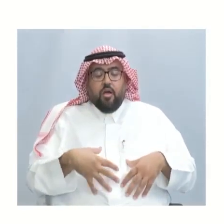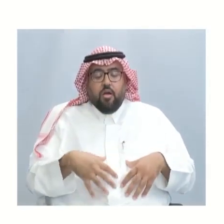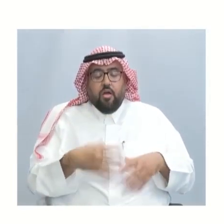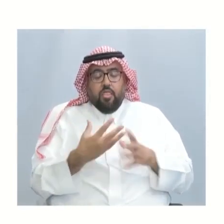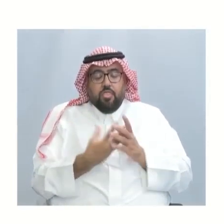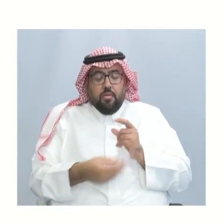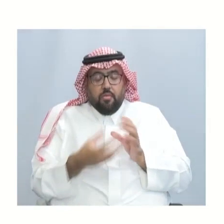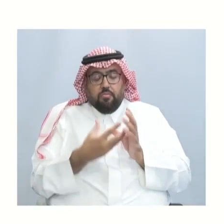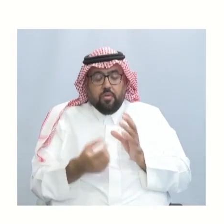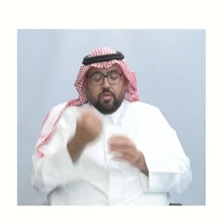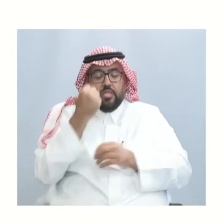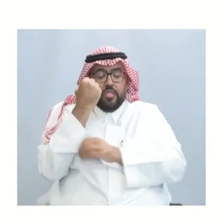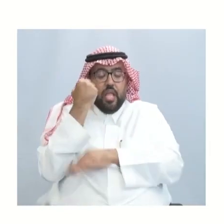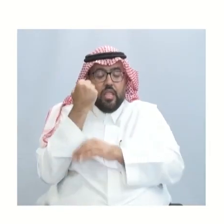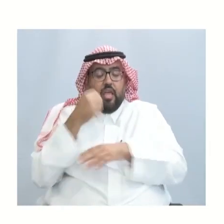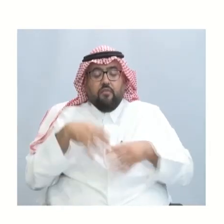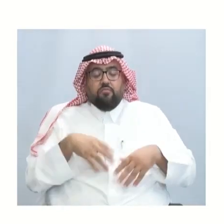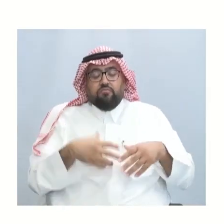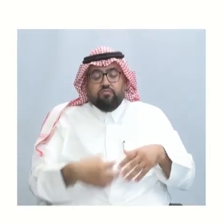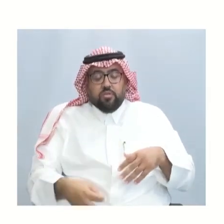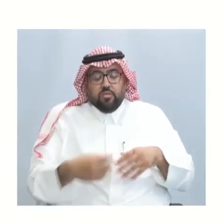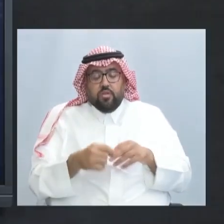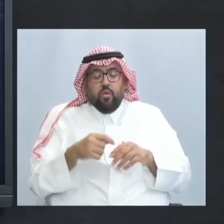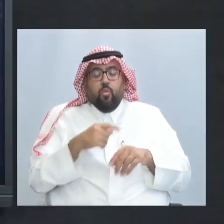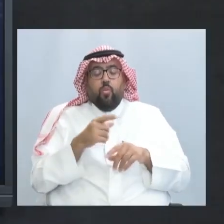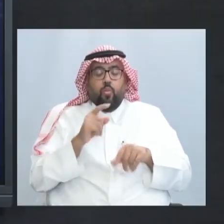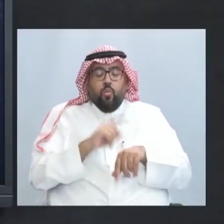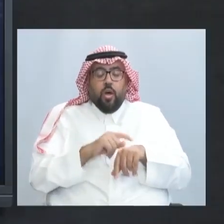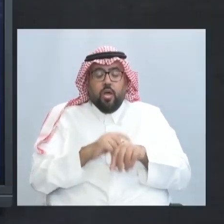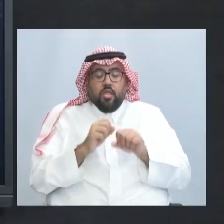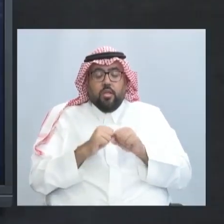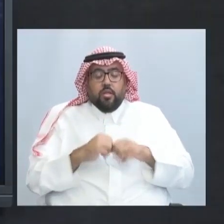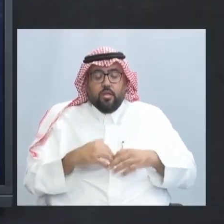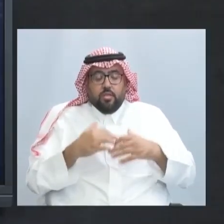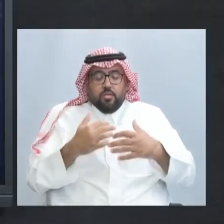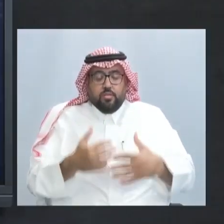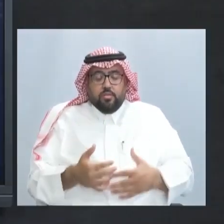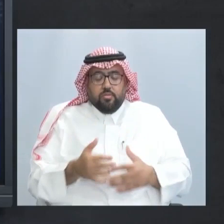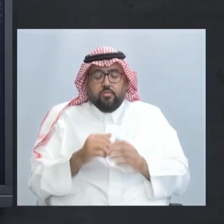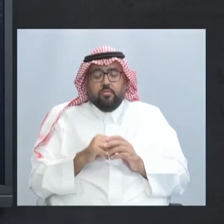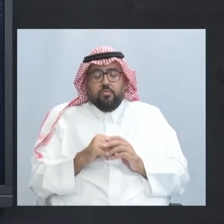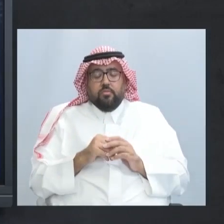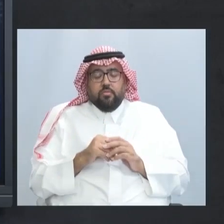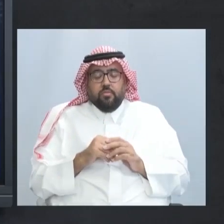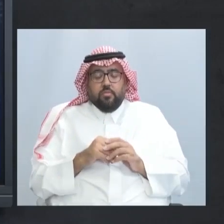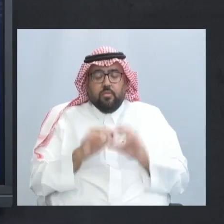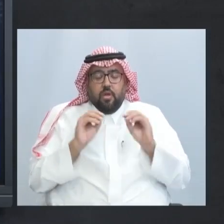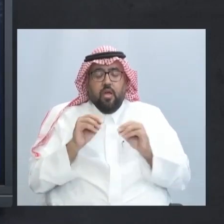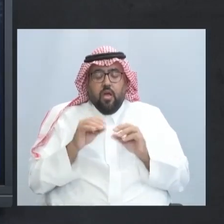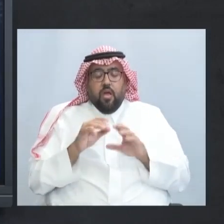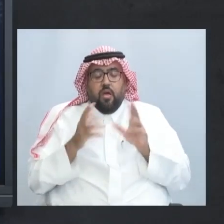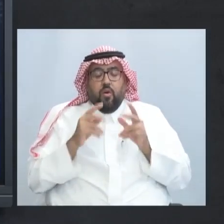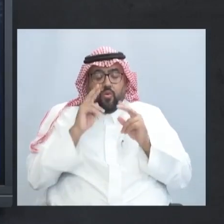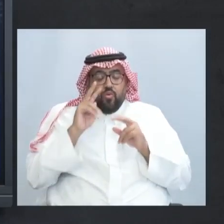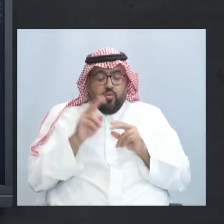الفضلات ولها فتره الحمل وهي الفتره التي يقضيها الحيوان داخل جسم الام وبالتالي